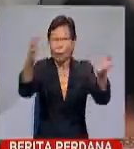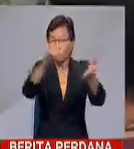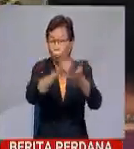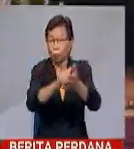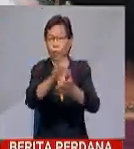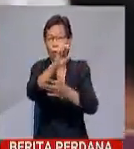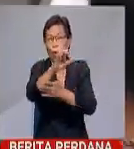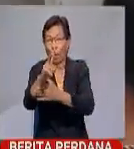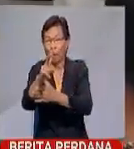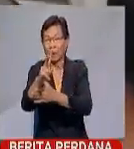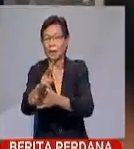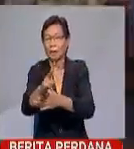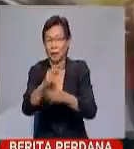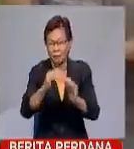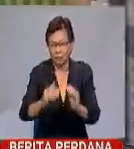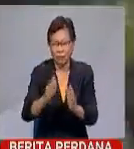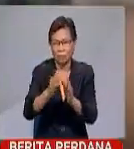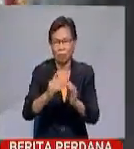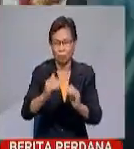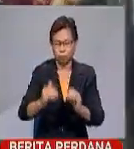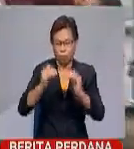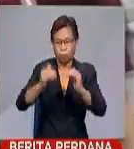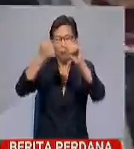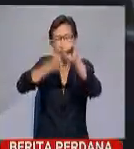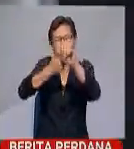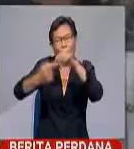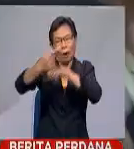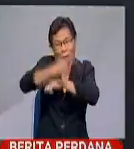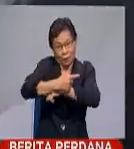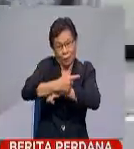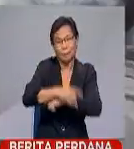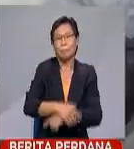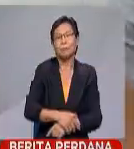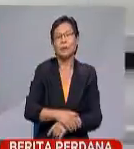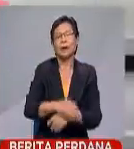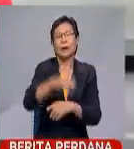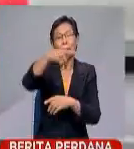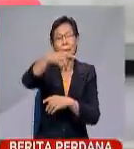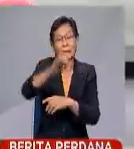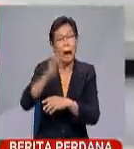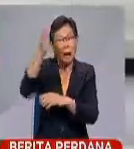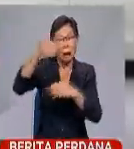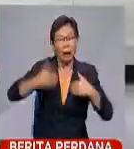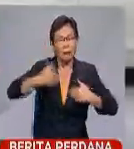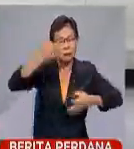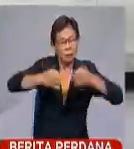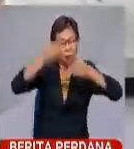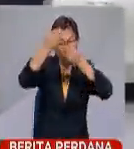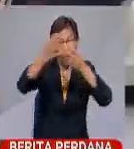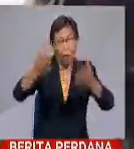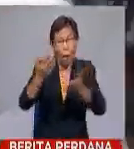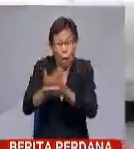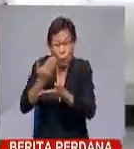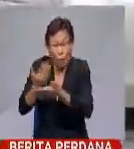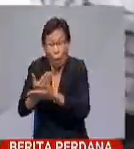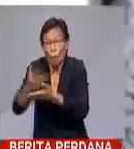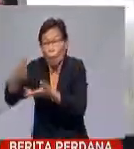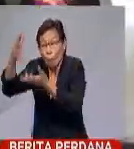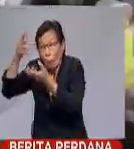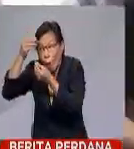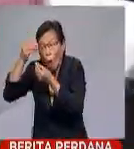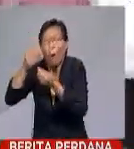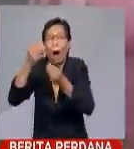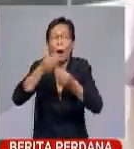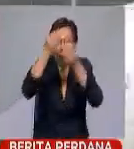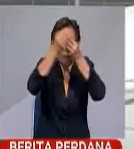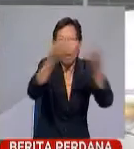berkaitan coronavirus dikemaskini sehari sekali. Sesi sidang media turut akan diadakan sekiranya mempunyai maklumat terkini yang perlu dihebahkan